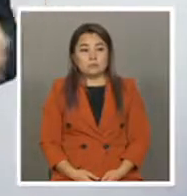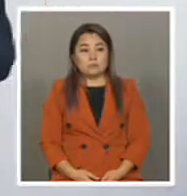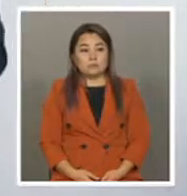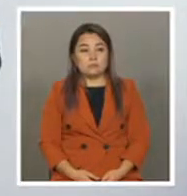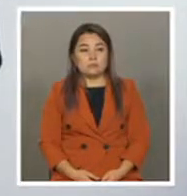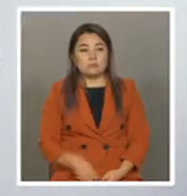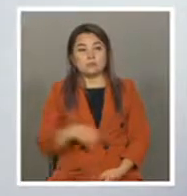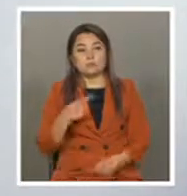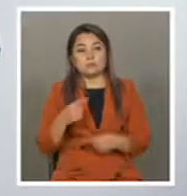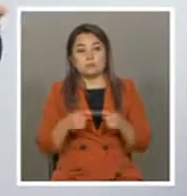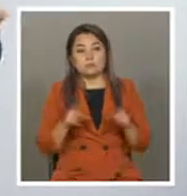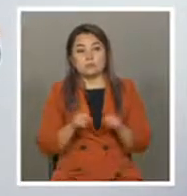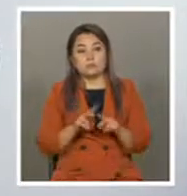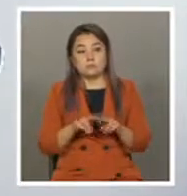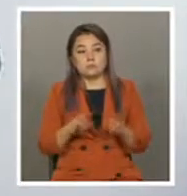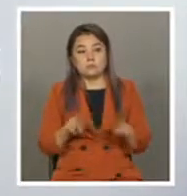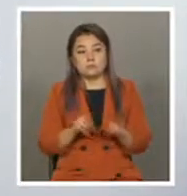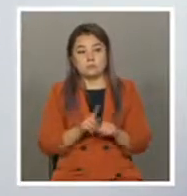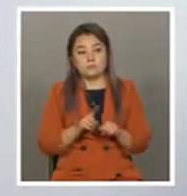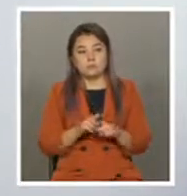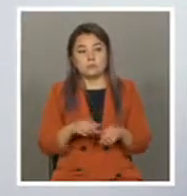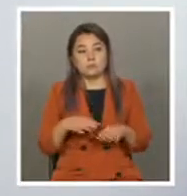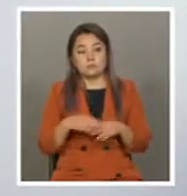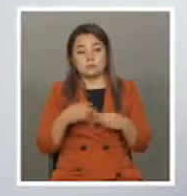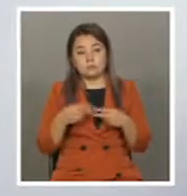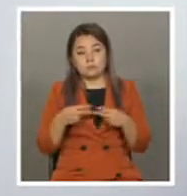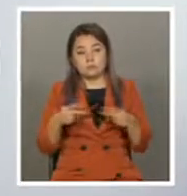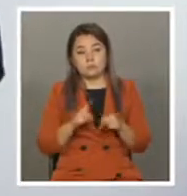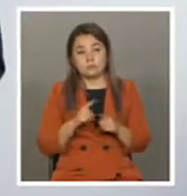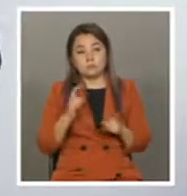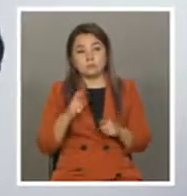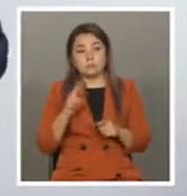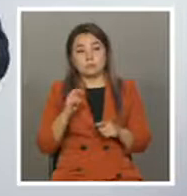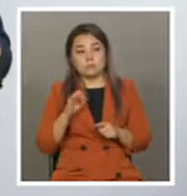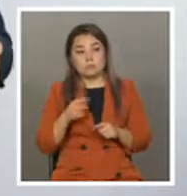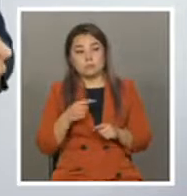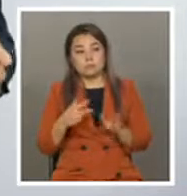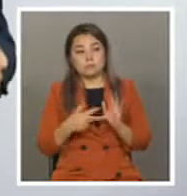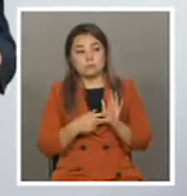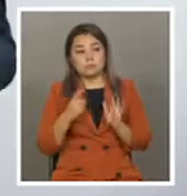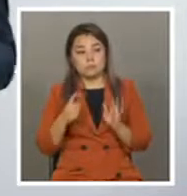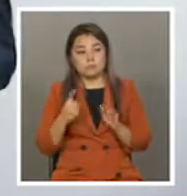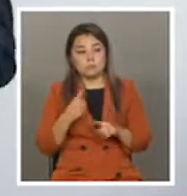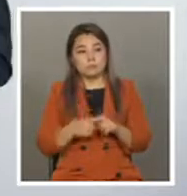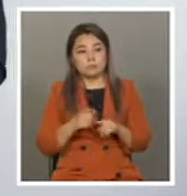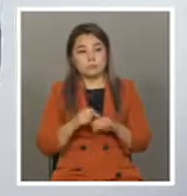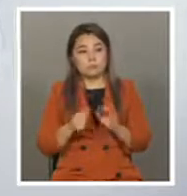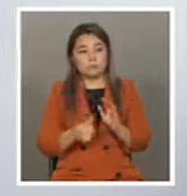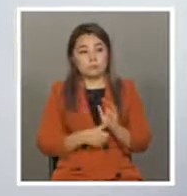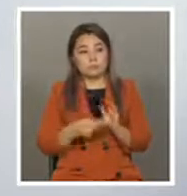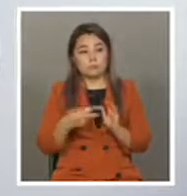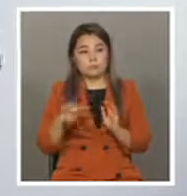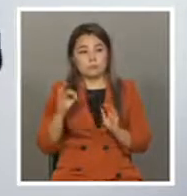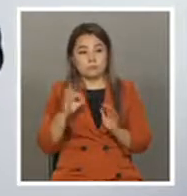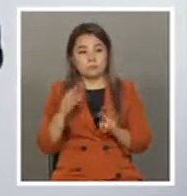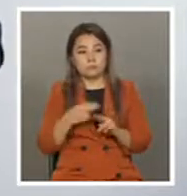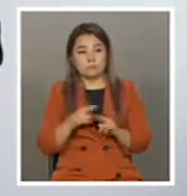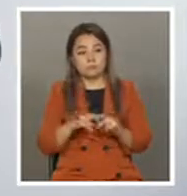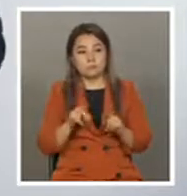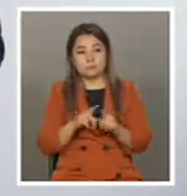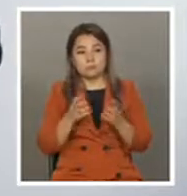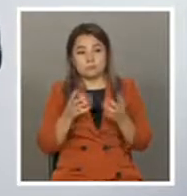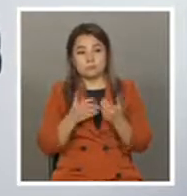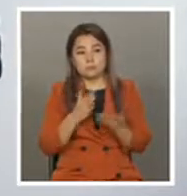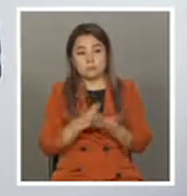Дәл алдыңғы теңдеуге ұқсас, x квадрат азайтылған 8x қосылған 16 тең 0. Дискриминантын тексерсеңіз, дискриминанты